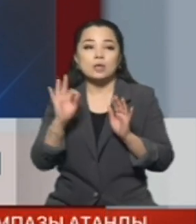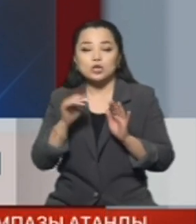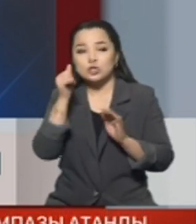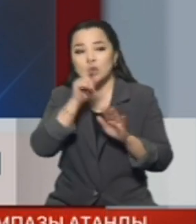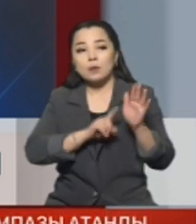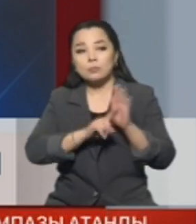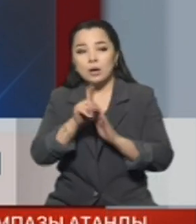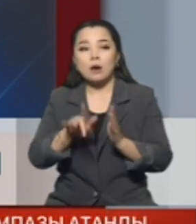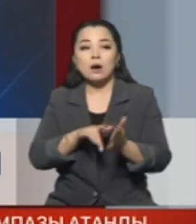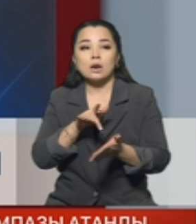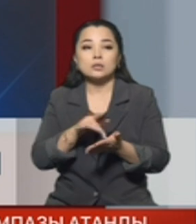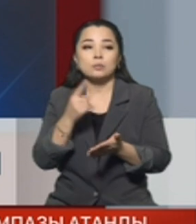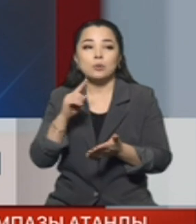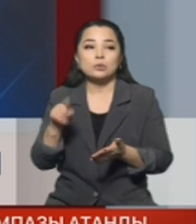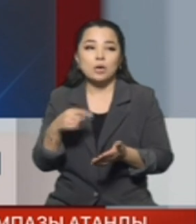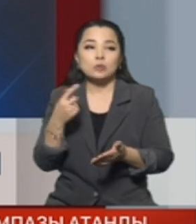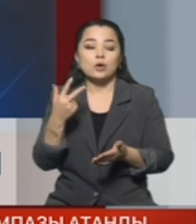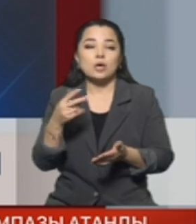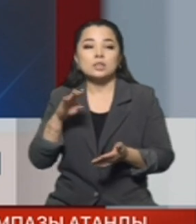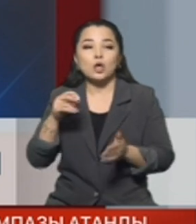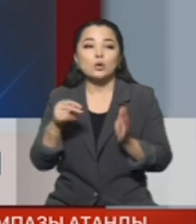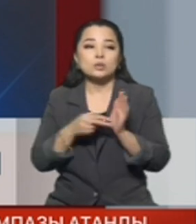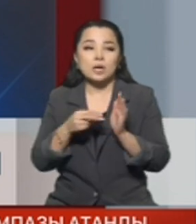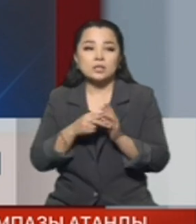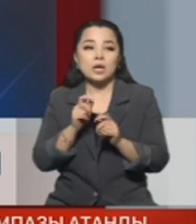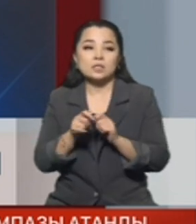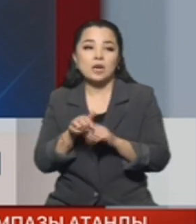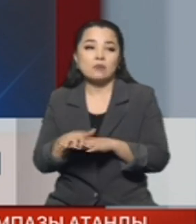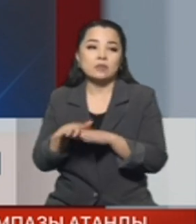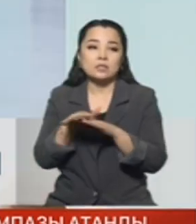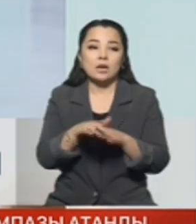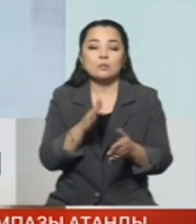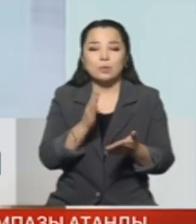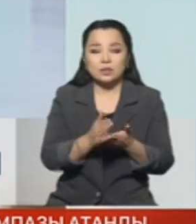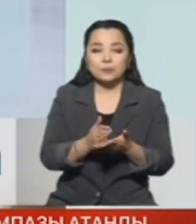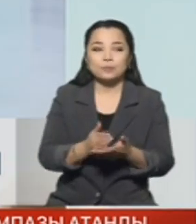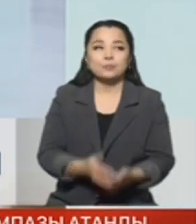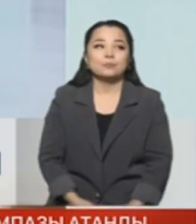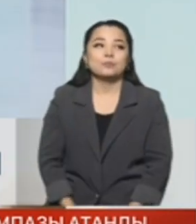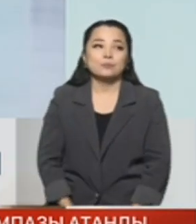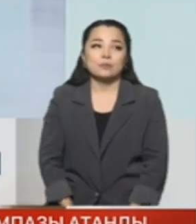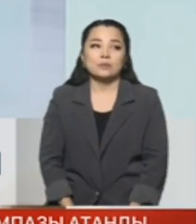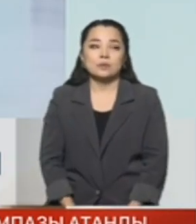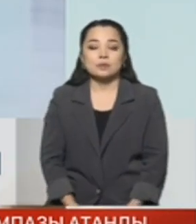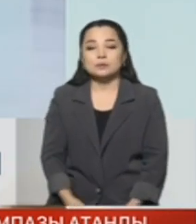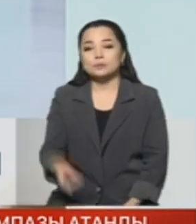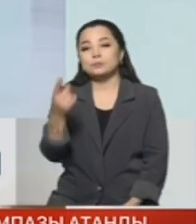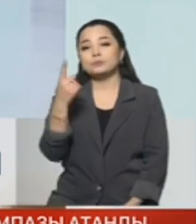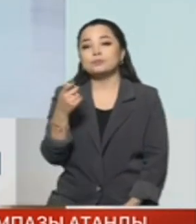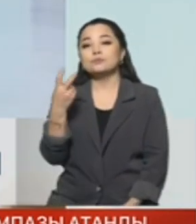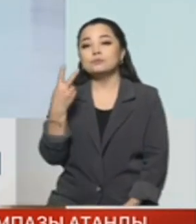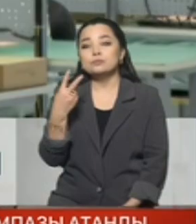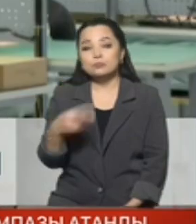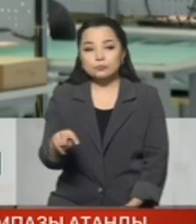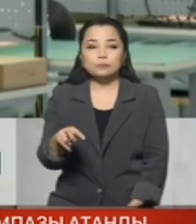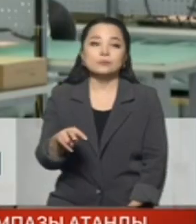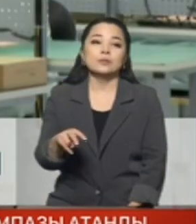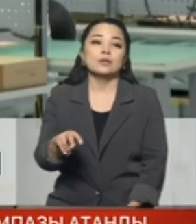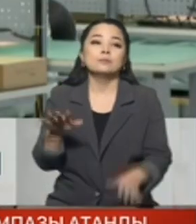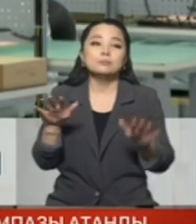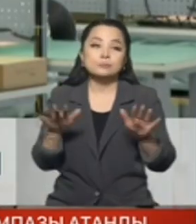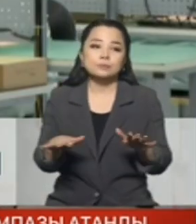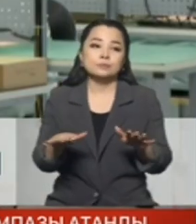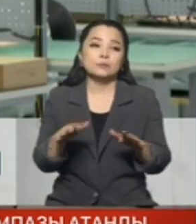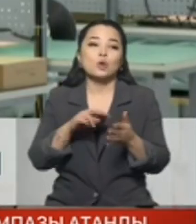бері қалаға 1,3 триллион теңге инвестиция тартылған. Здесь реализуется порядка 120. Қазіргі индустриялық парк